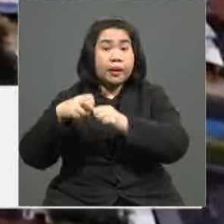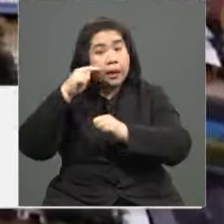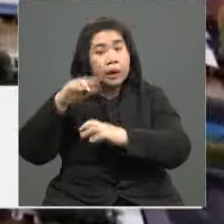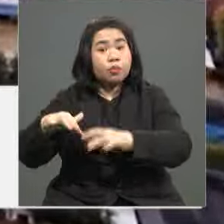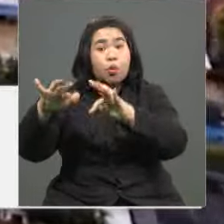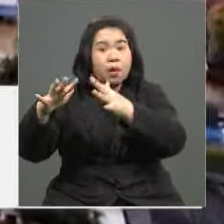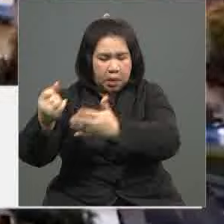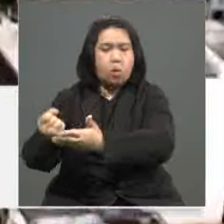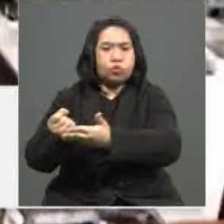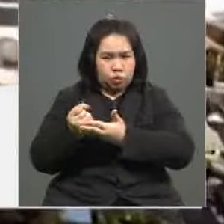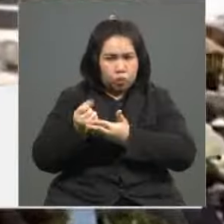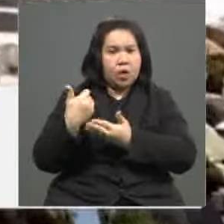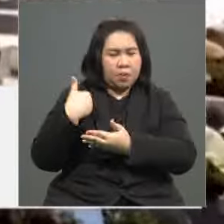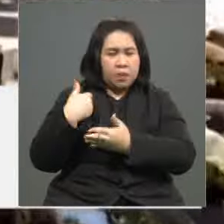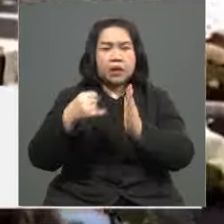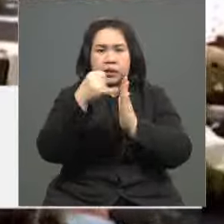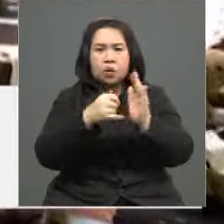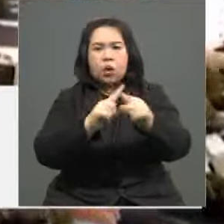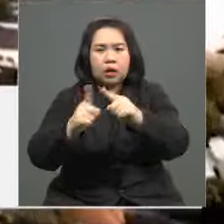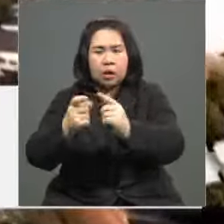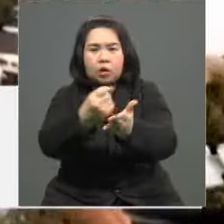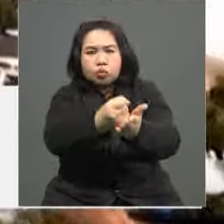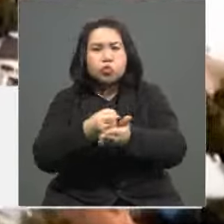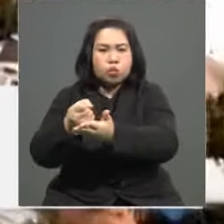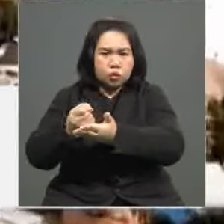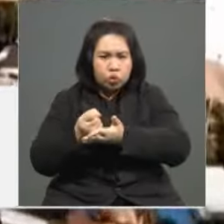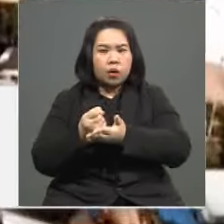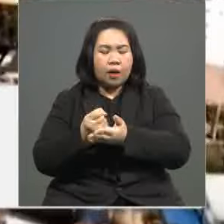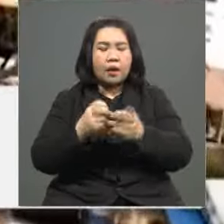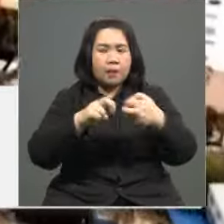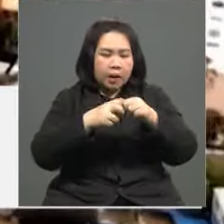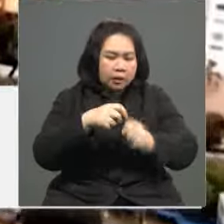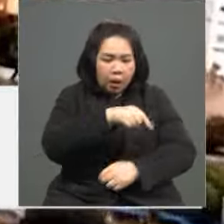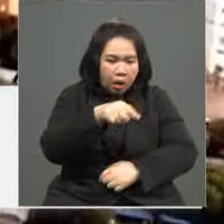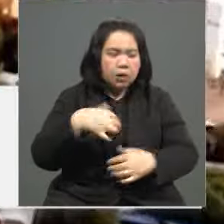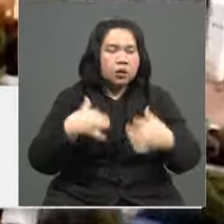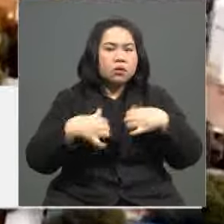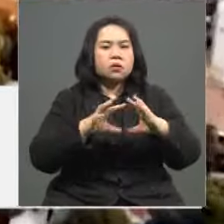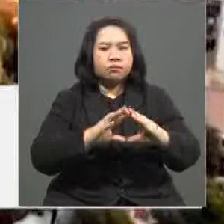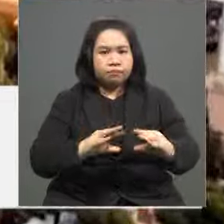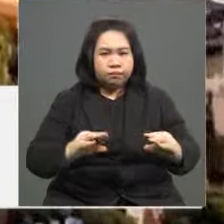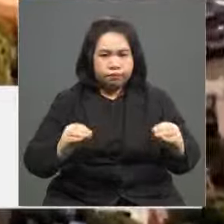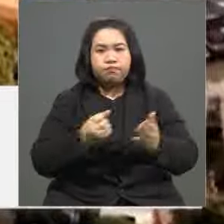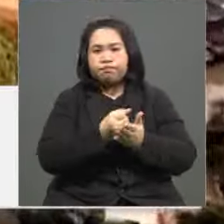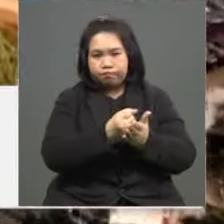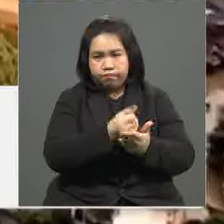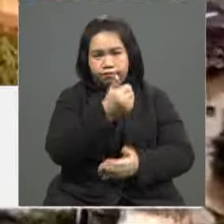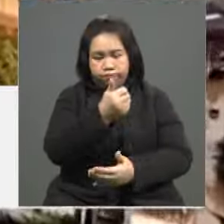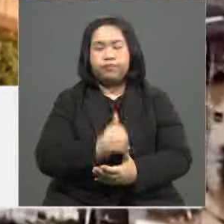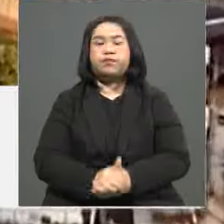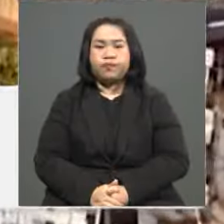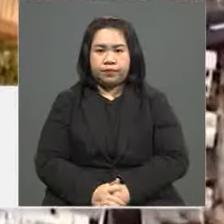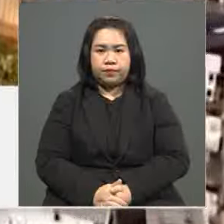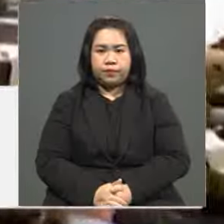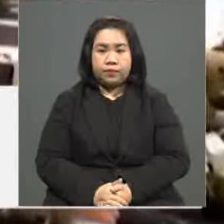ท่วมเจ้าหน้าที่กู้ภัยจากหลายจังหวัดเข้ามาเสริมกำลังเพื่อให้สามารถช่วยเหลือผู้ประสบอุทุกภัยได้อย่างทันท่วงทีส่วนสถานการณ์น้ำ